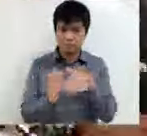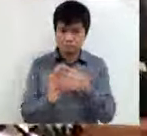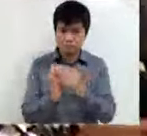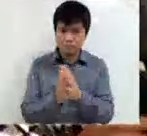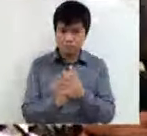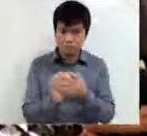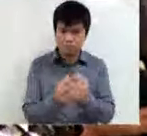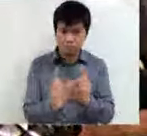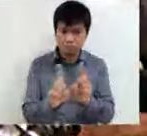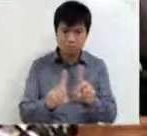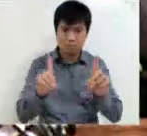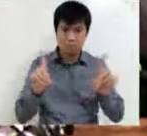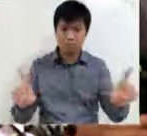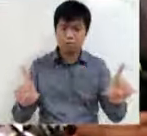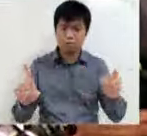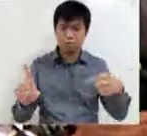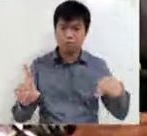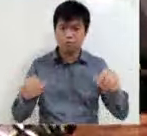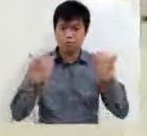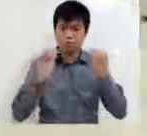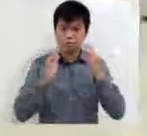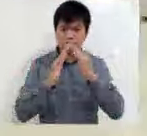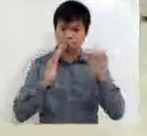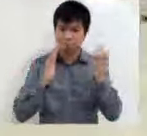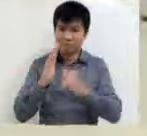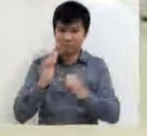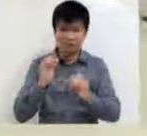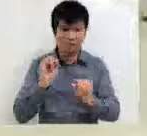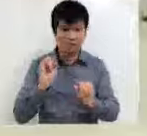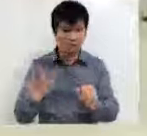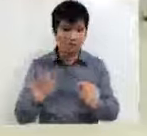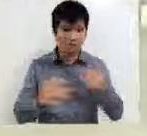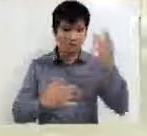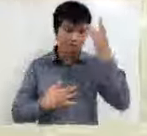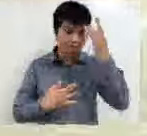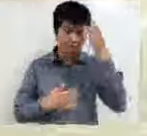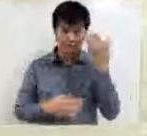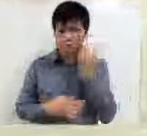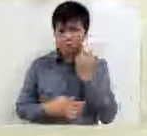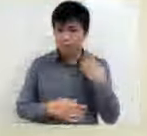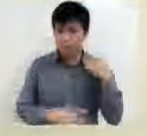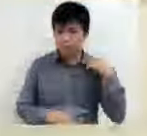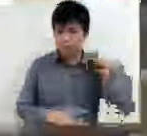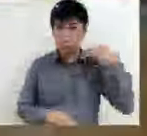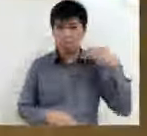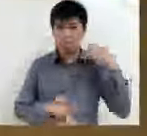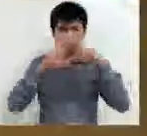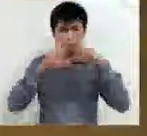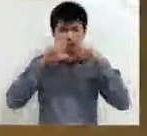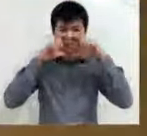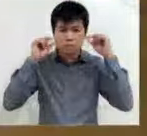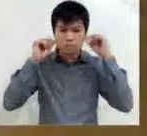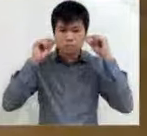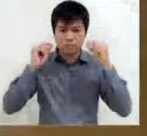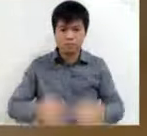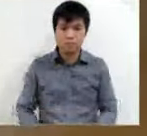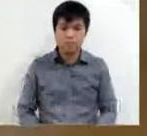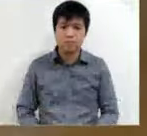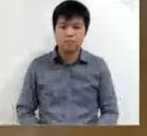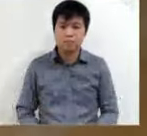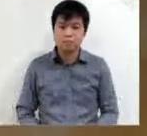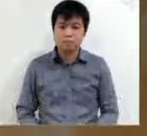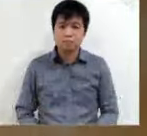distancing at pamamalagi sa tahanan kung masama ang pakiramdam. Voluntaryo naman ang pagsusuot ng face mask. Napansin natin